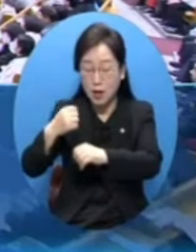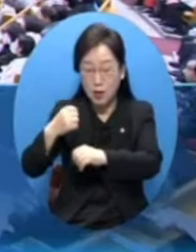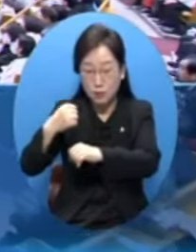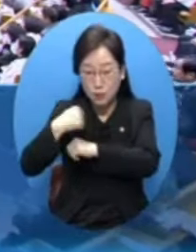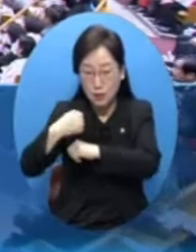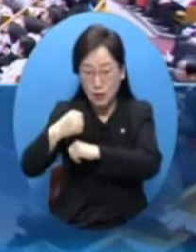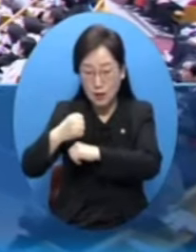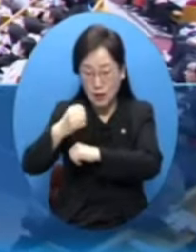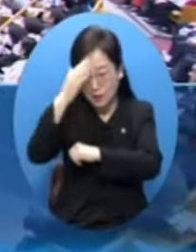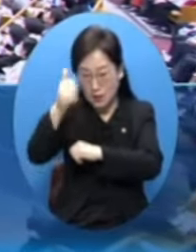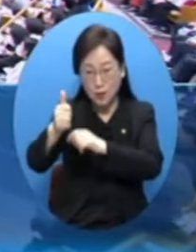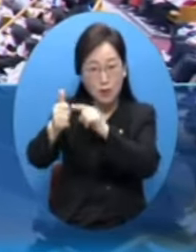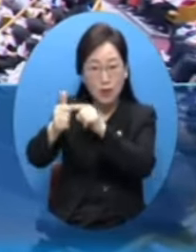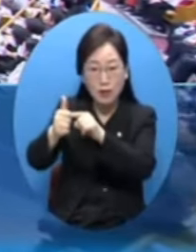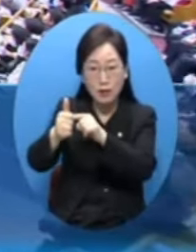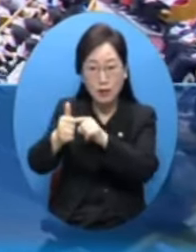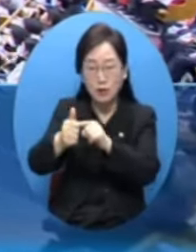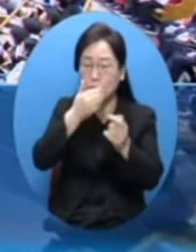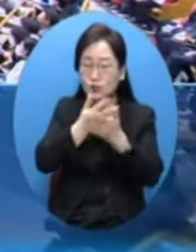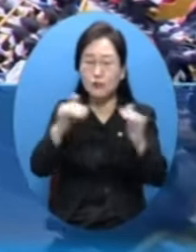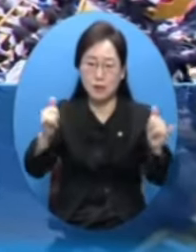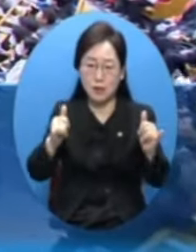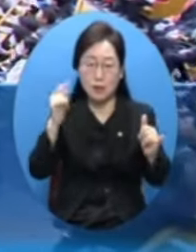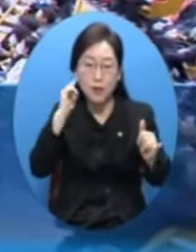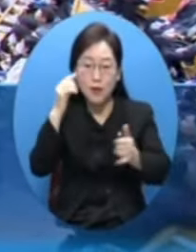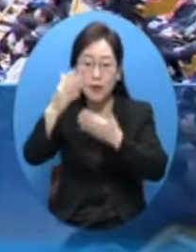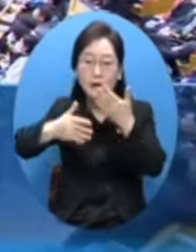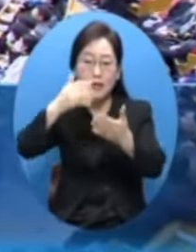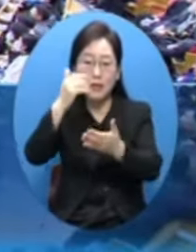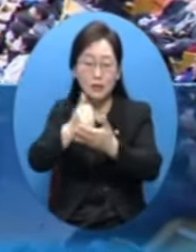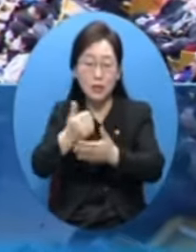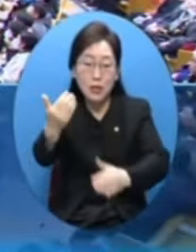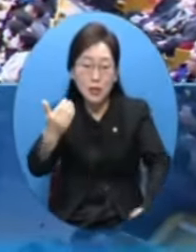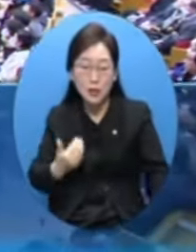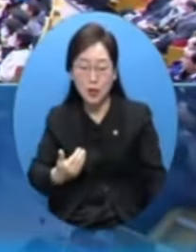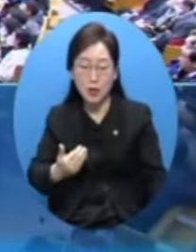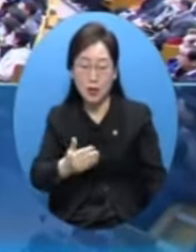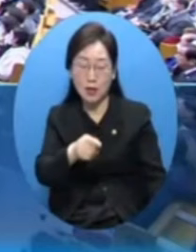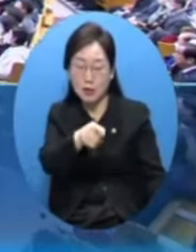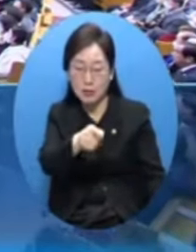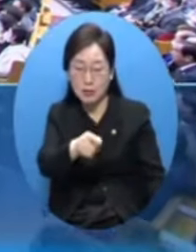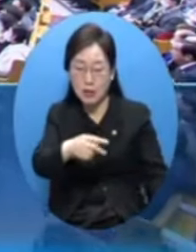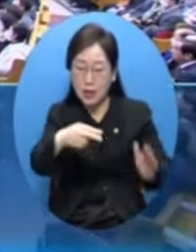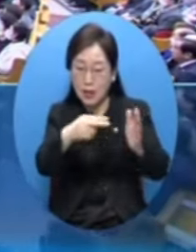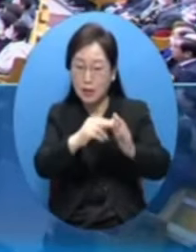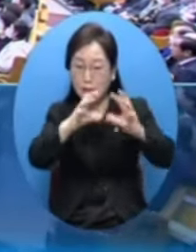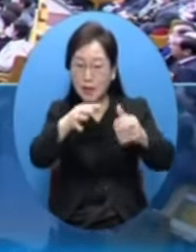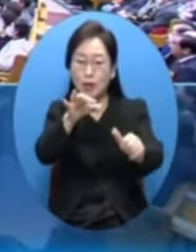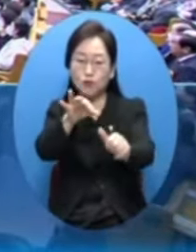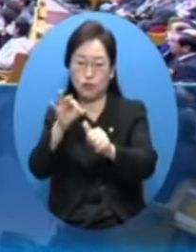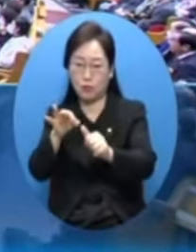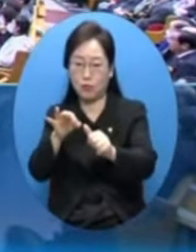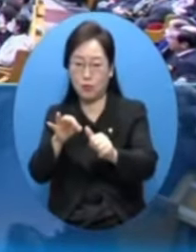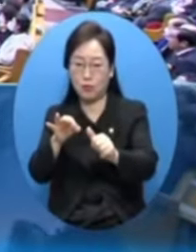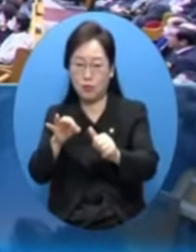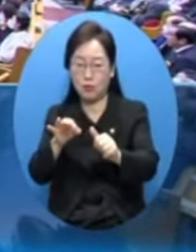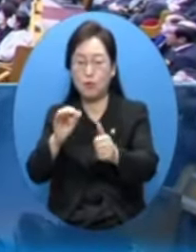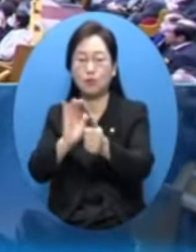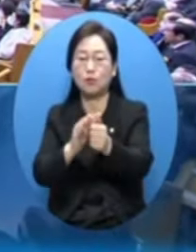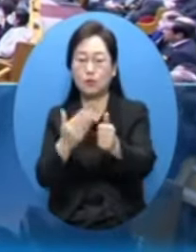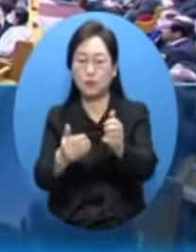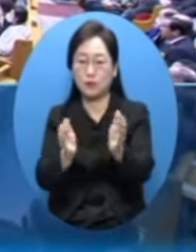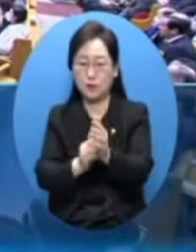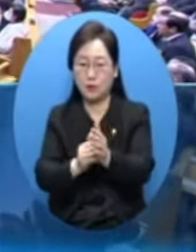자니 이는 여호와 야훼께서 전에 그에게 아람을 구원하게 하셨습니다. 그는 큰 용사이나 나병